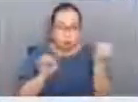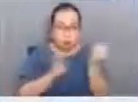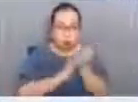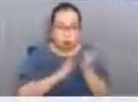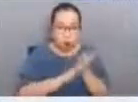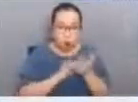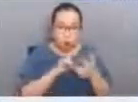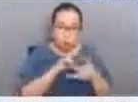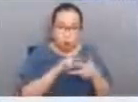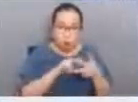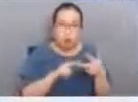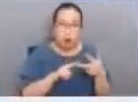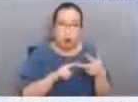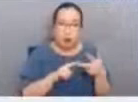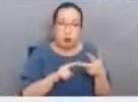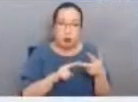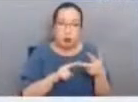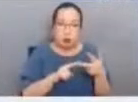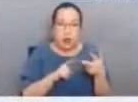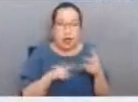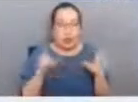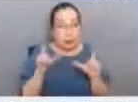Ano naman po ang karaniwang